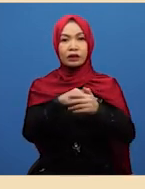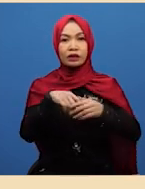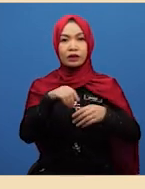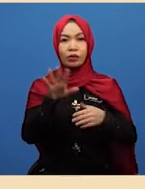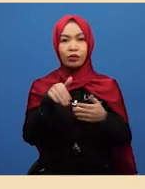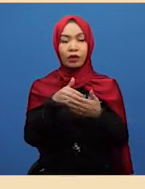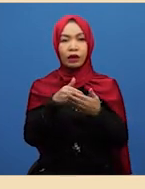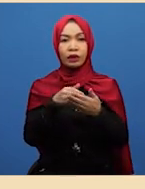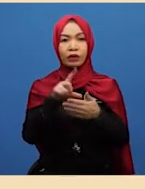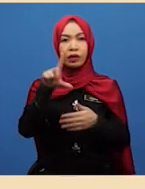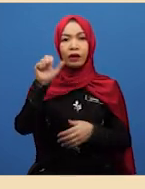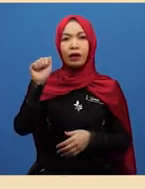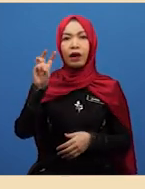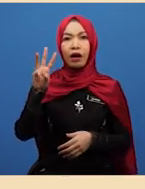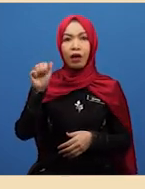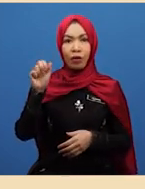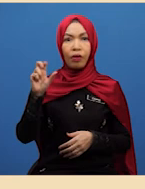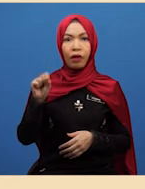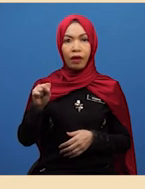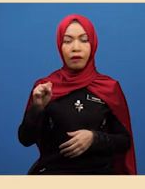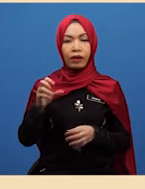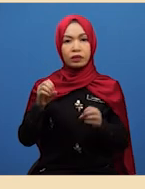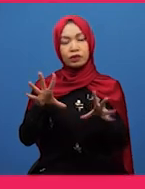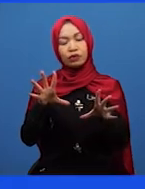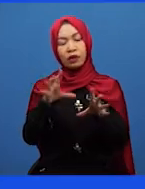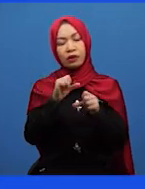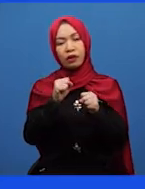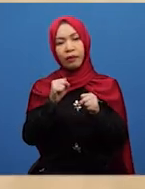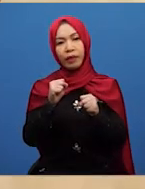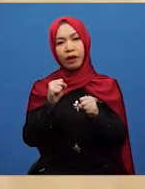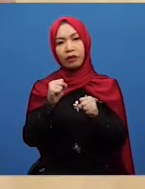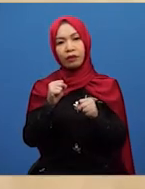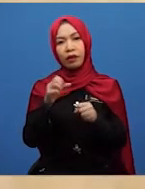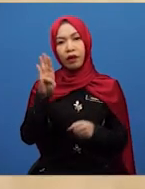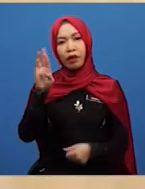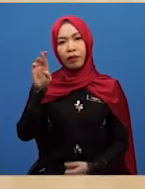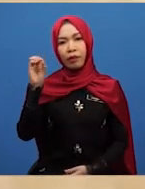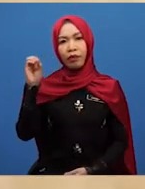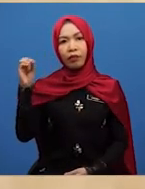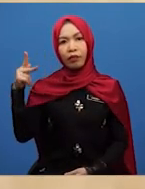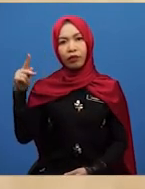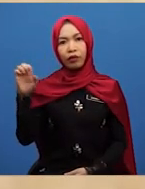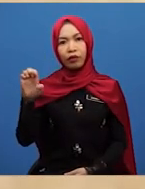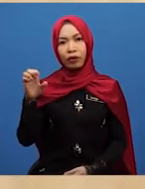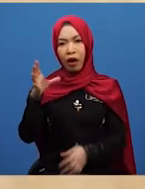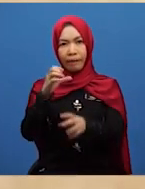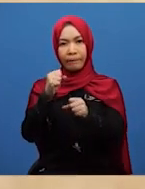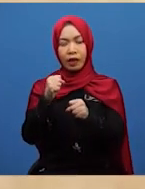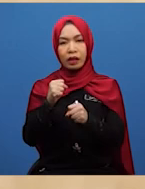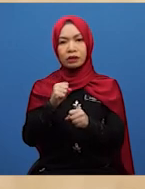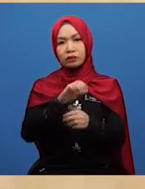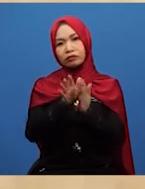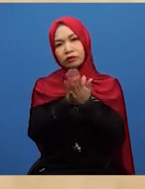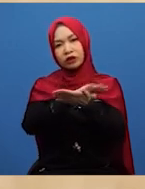sudah peluasan kuasa Charles Brooke ke atas Sarawak. Murid-murid sekalian, dari penerangan